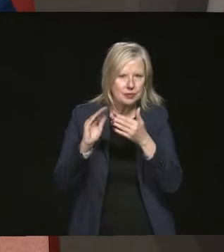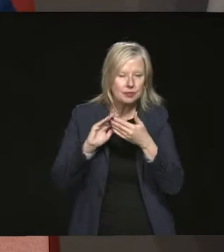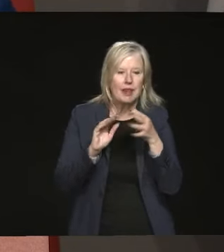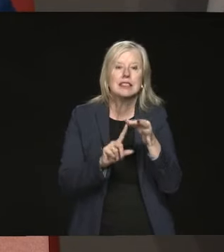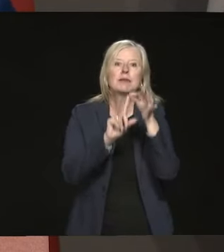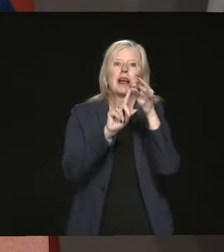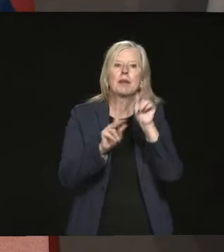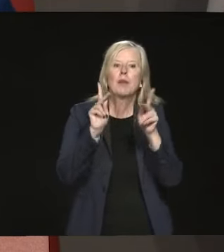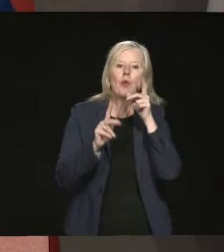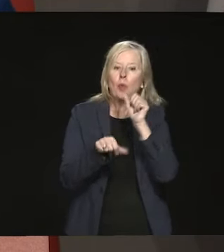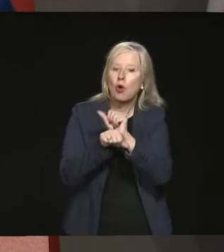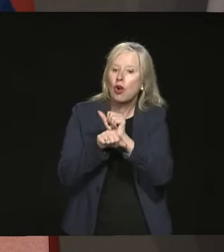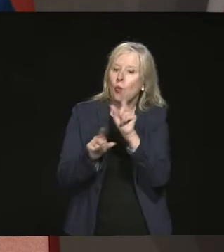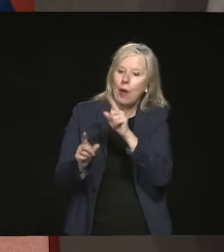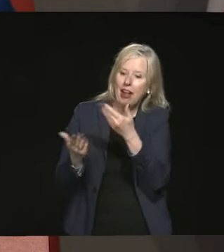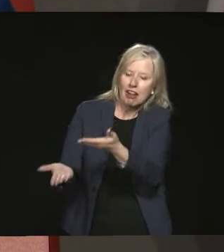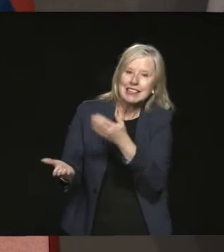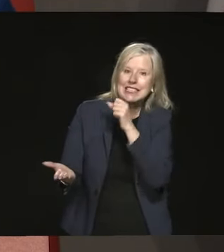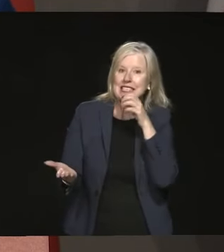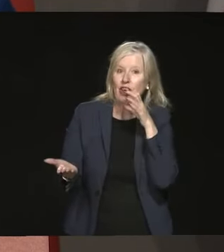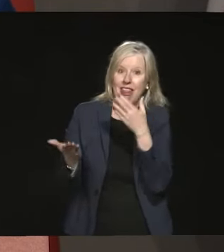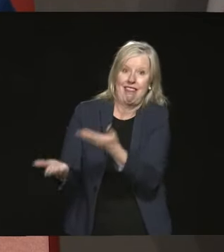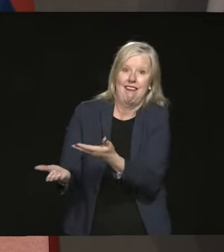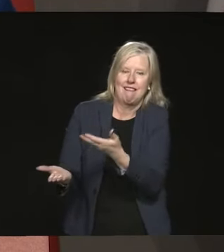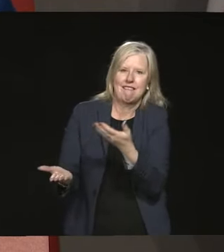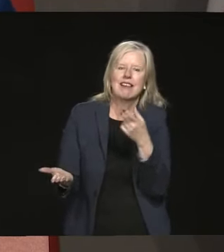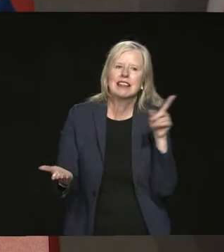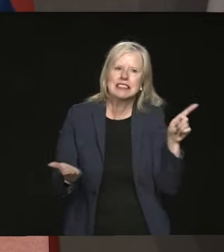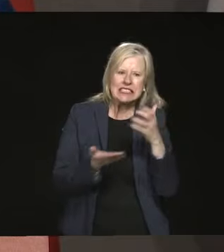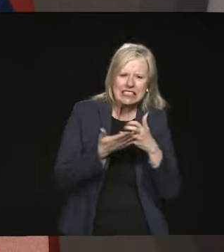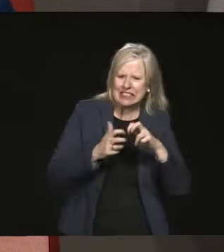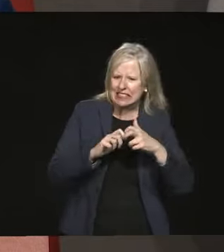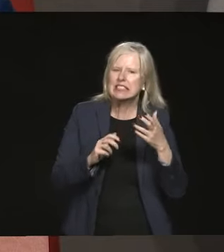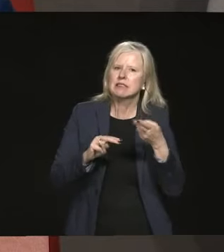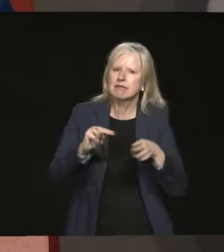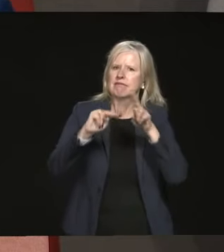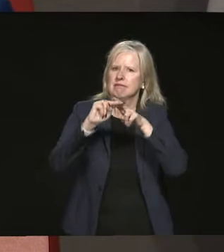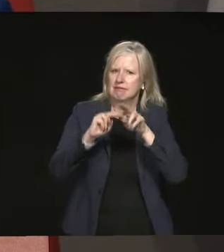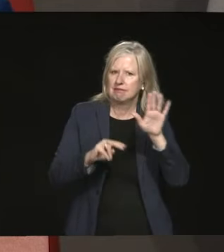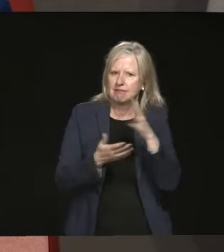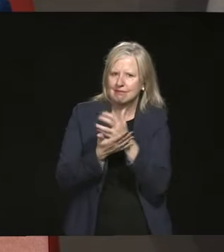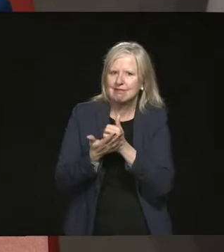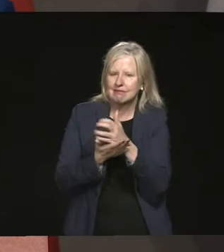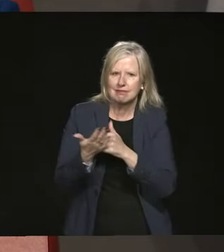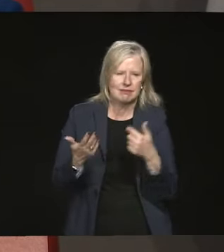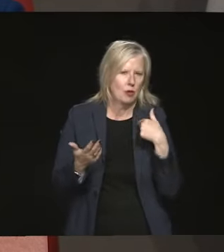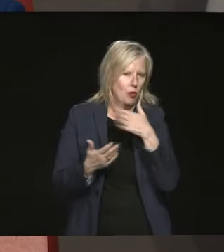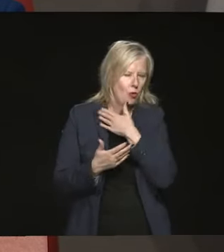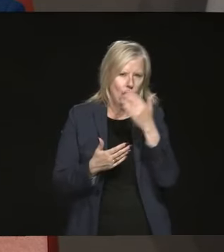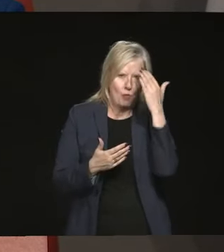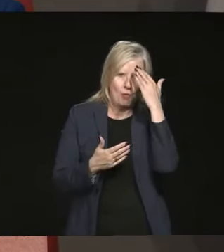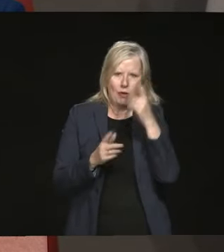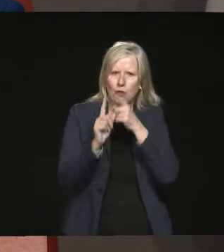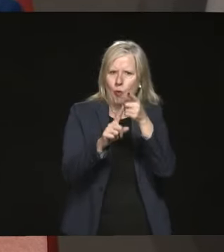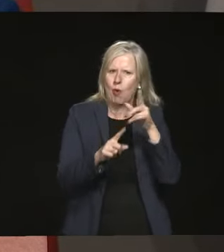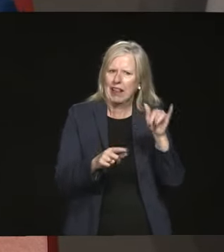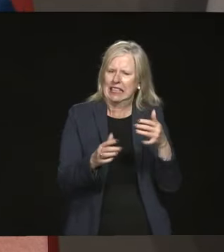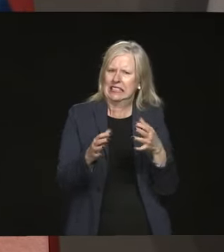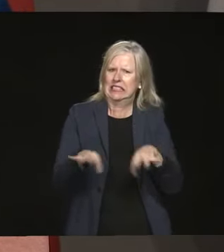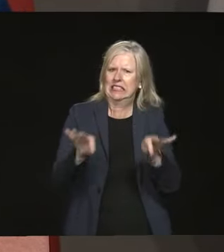long terme, à quel point ces services essentiels demandent que l'on appuie correctement les travailleurs essentiels, mais aussi on veut le faire à court